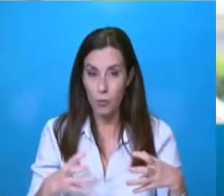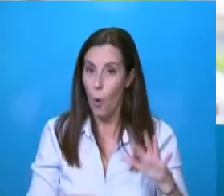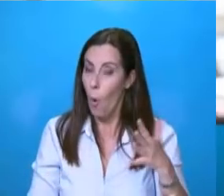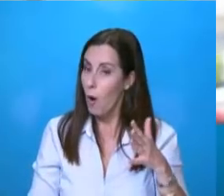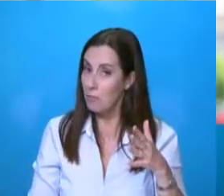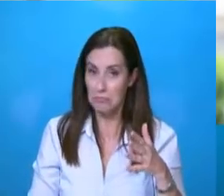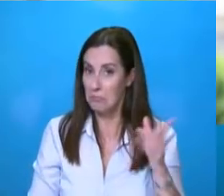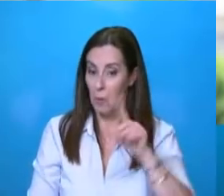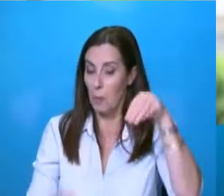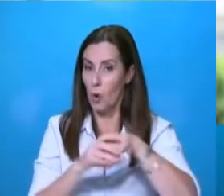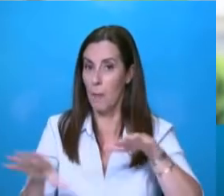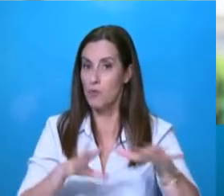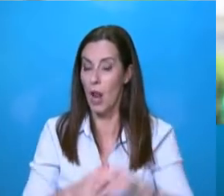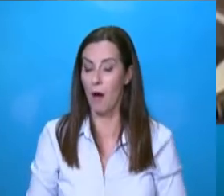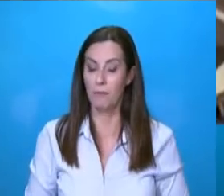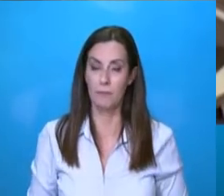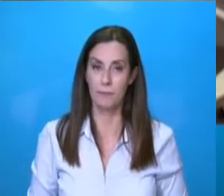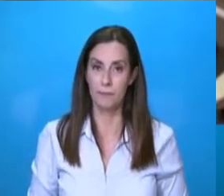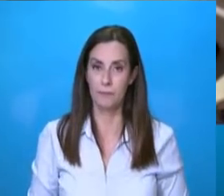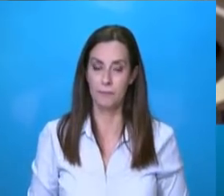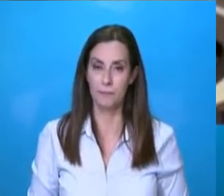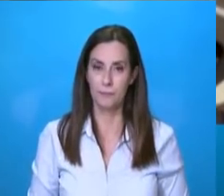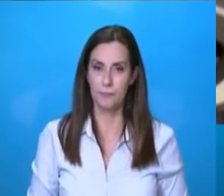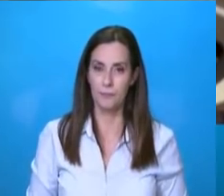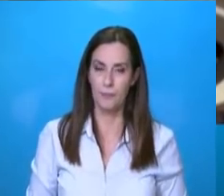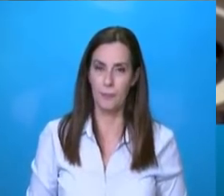לא יהיו חברים, בממשלה כלל.